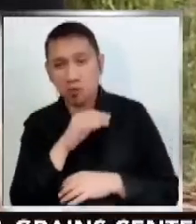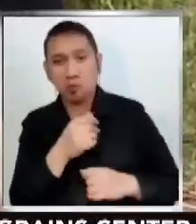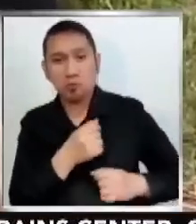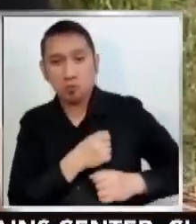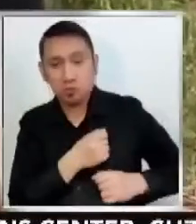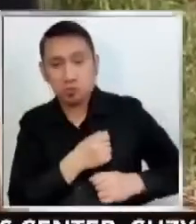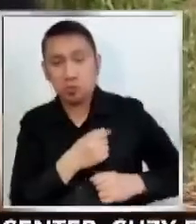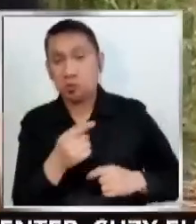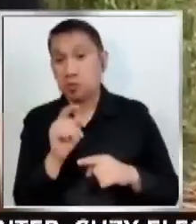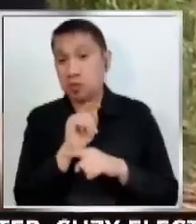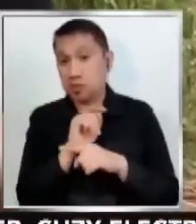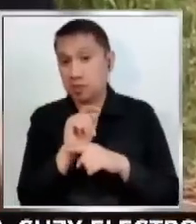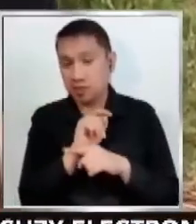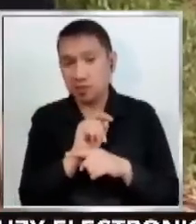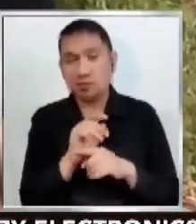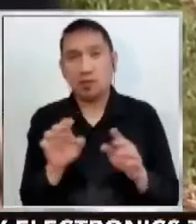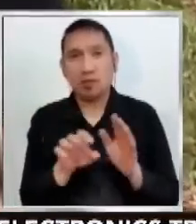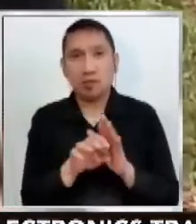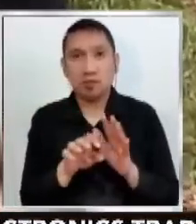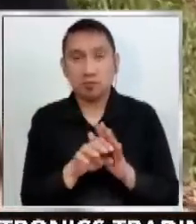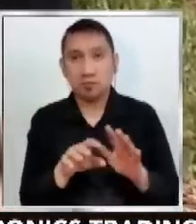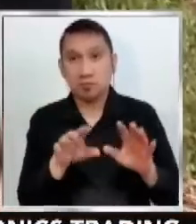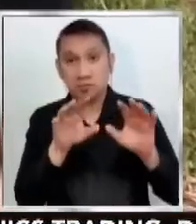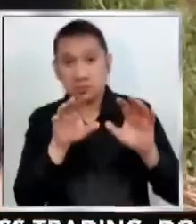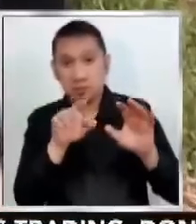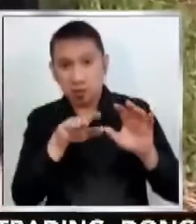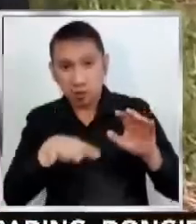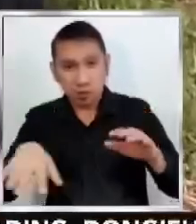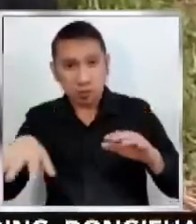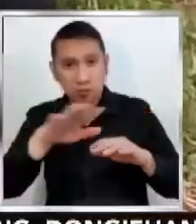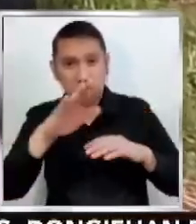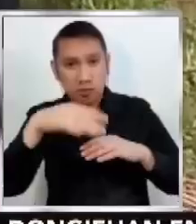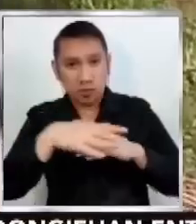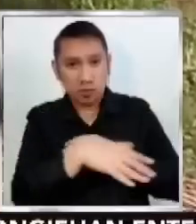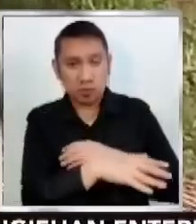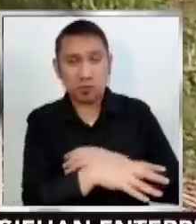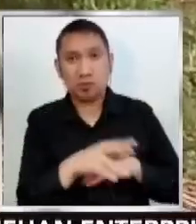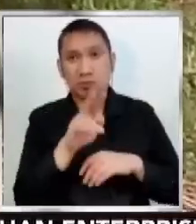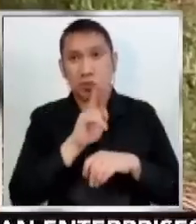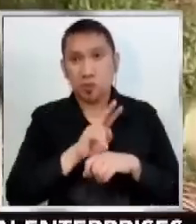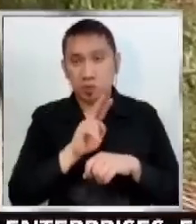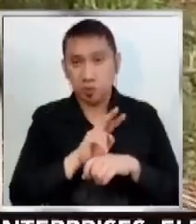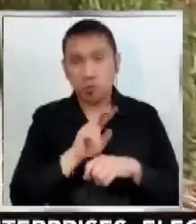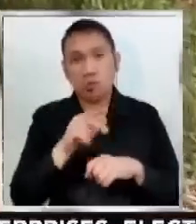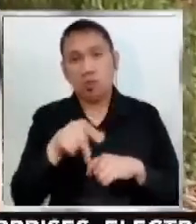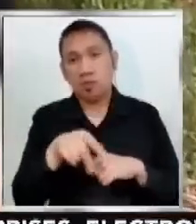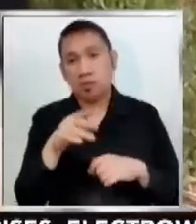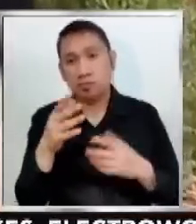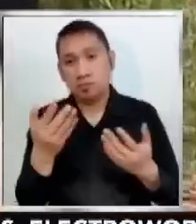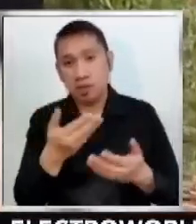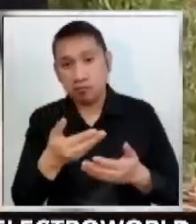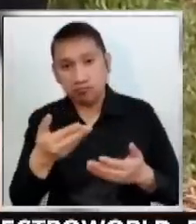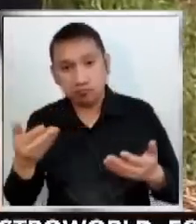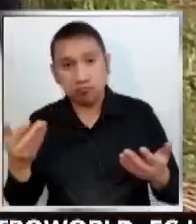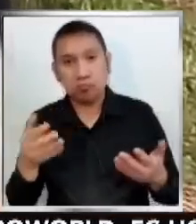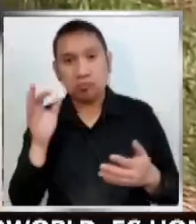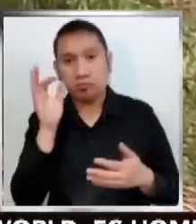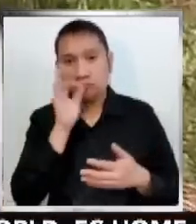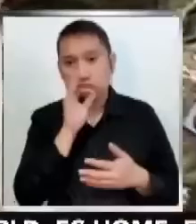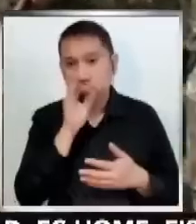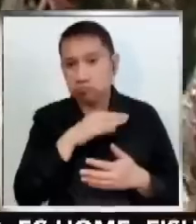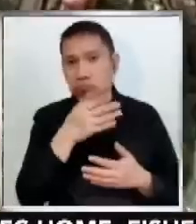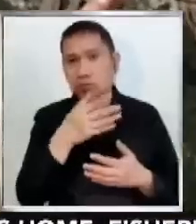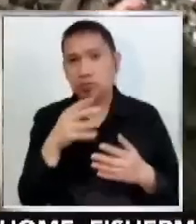pinagsanayan ang pagsakop sa baybayin mula sa karagatan. Gamit ang puwersa ng mga Pilipino at Australiano, ang kanilang equipment, kabilang